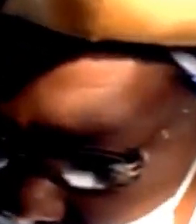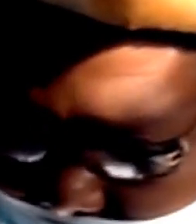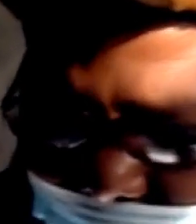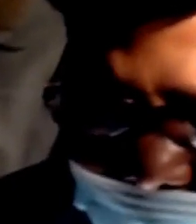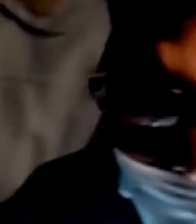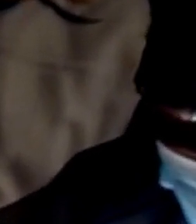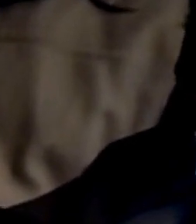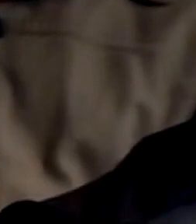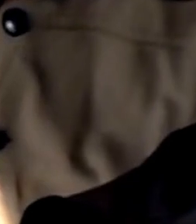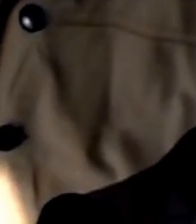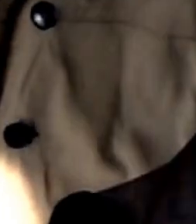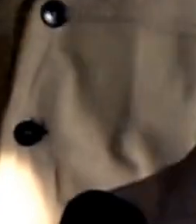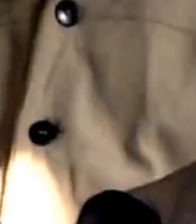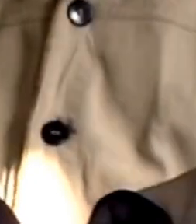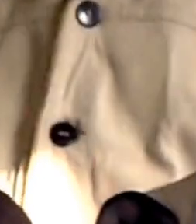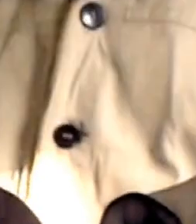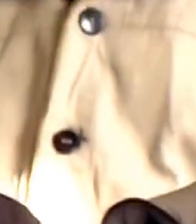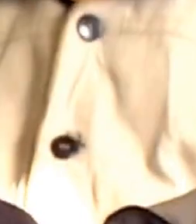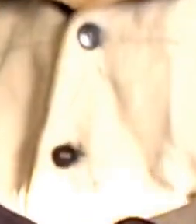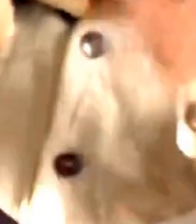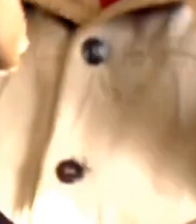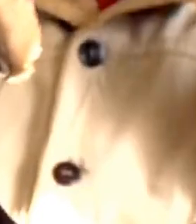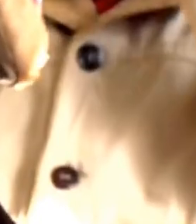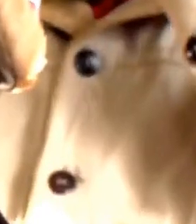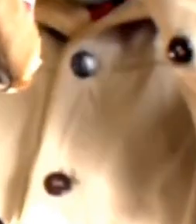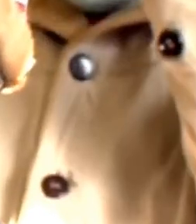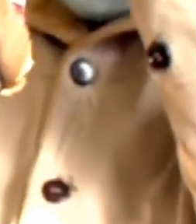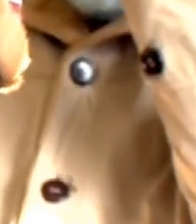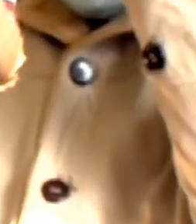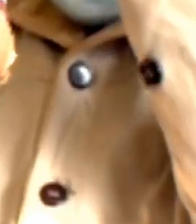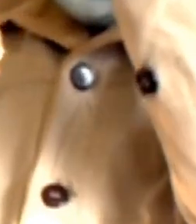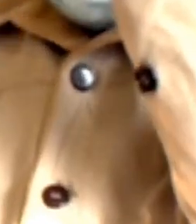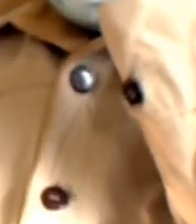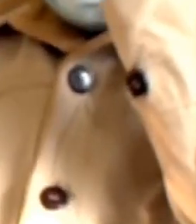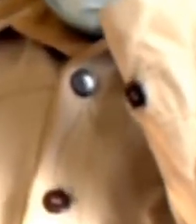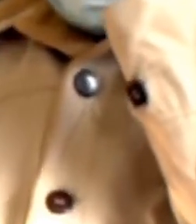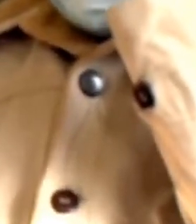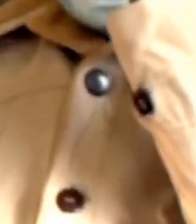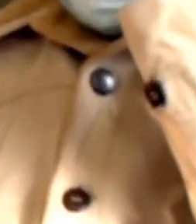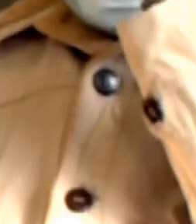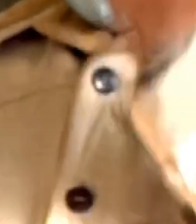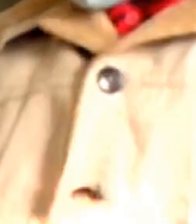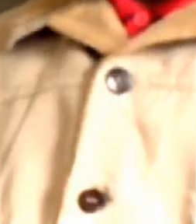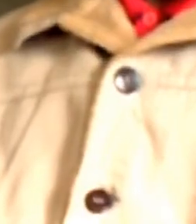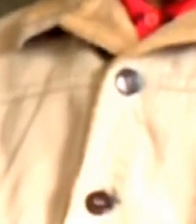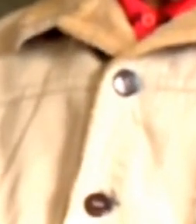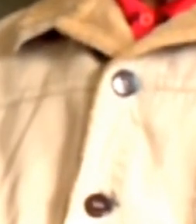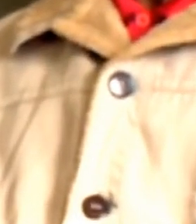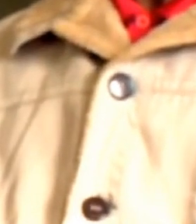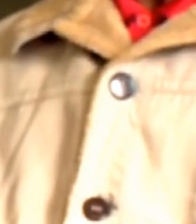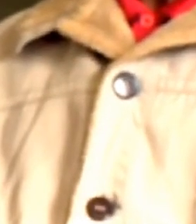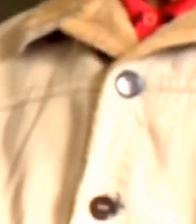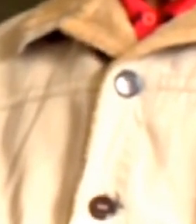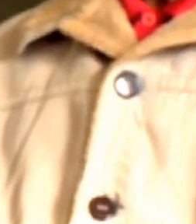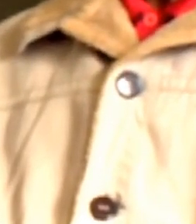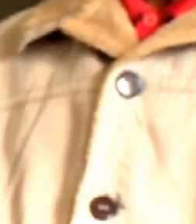Thokoza Koko. Thokoza ndodana. And are you also sharing the same sentiments, the fear that is instilled in